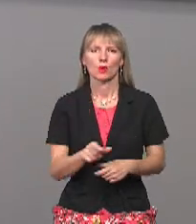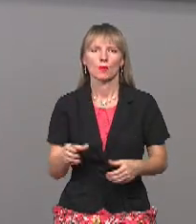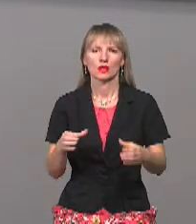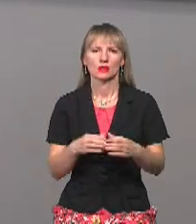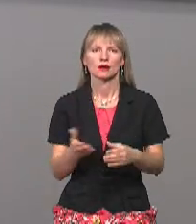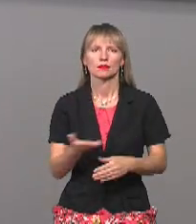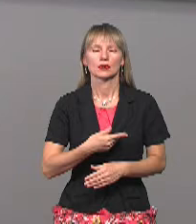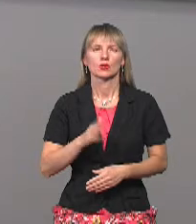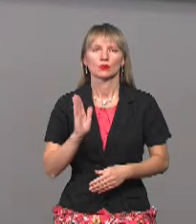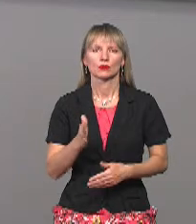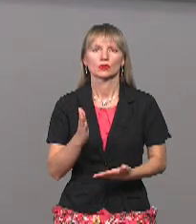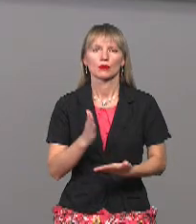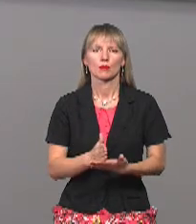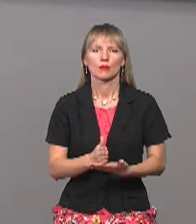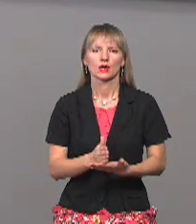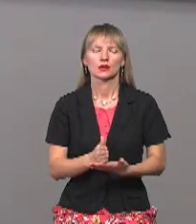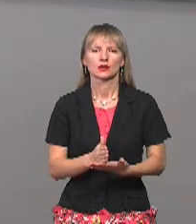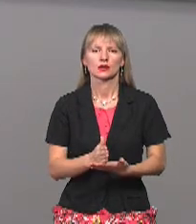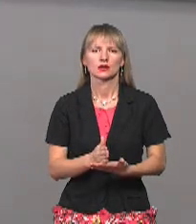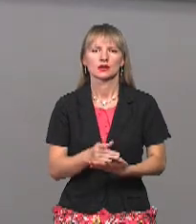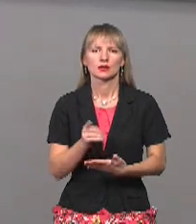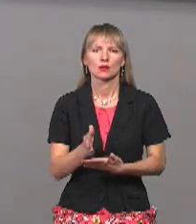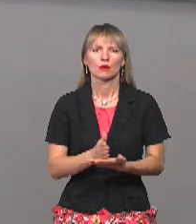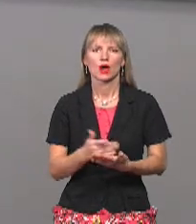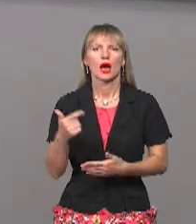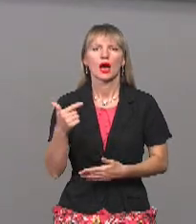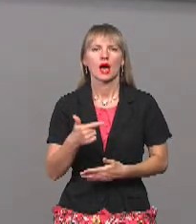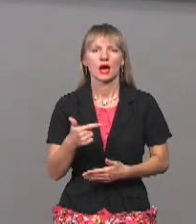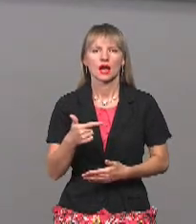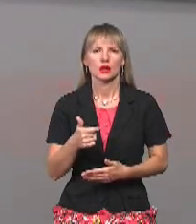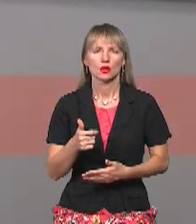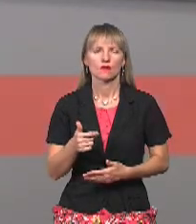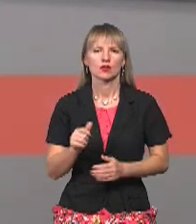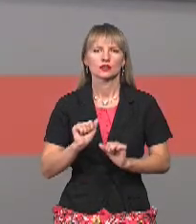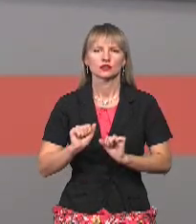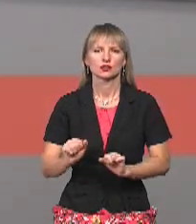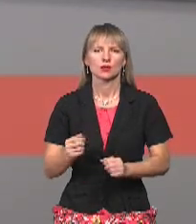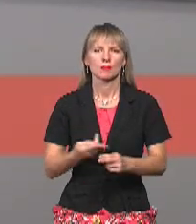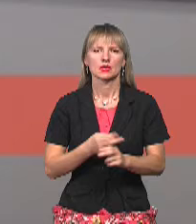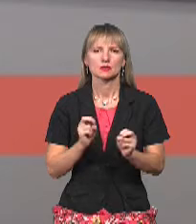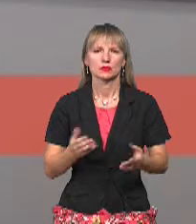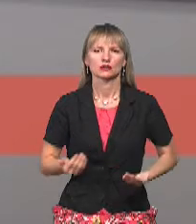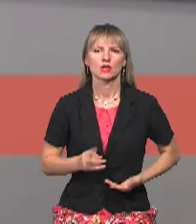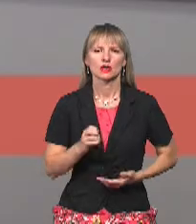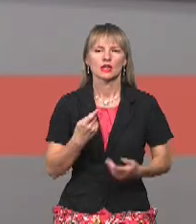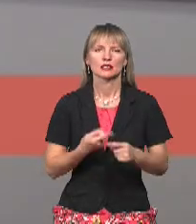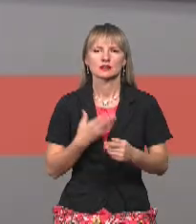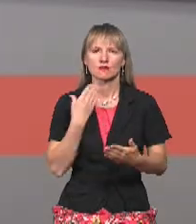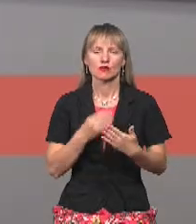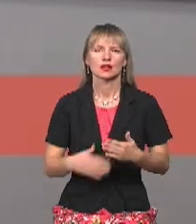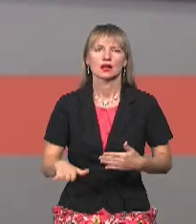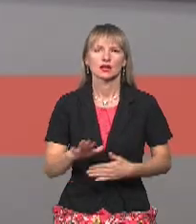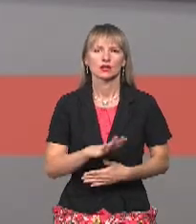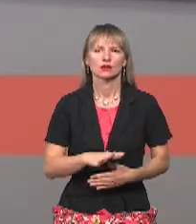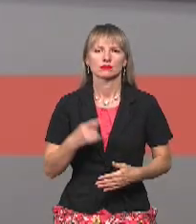ми будемо мати ці послуги, гарантовані послуги охорони безпеки жителів саме на своїй території. Зрозуміло, що